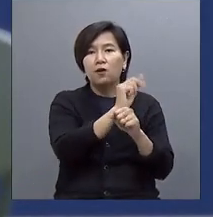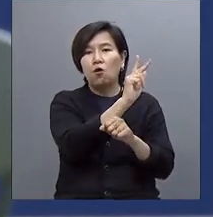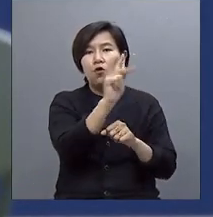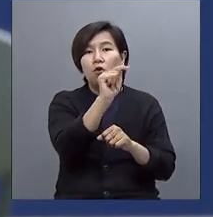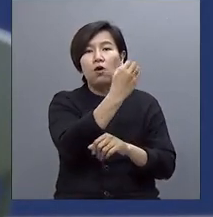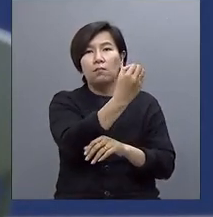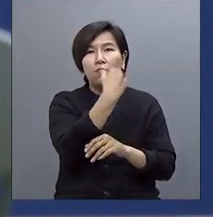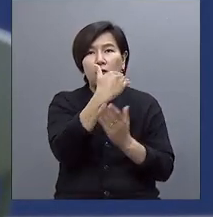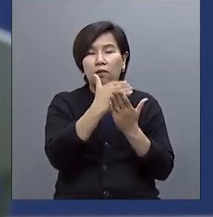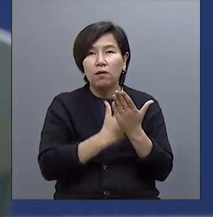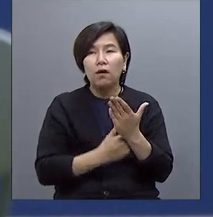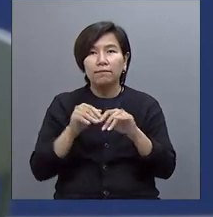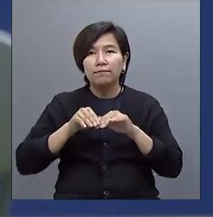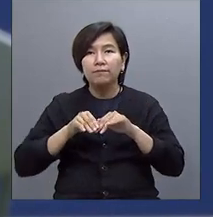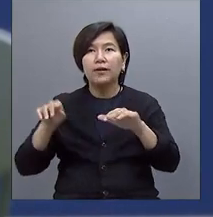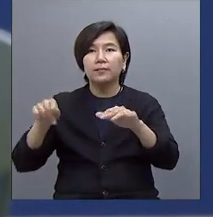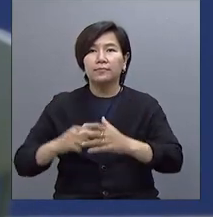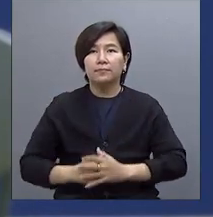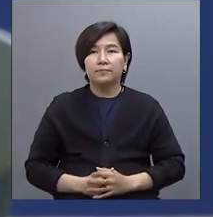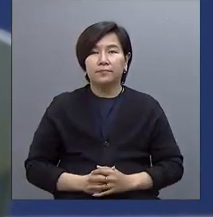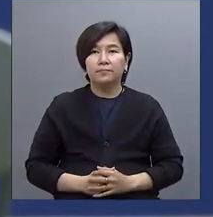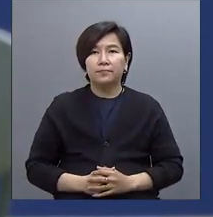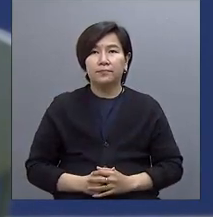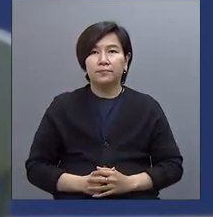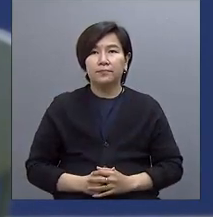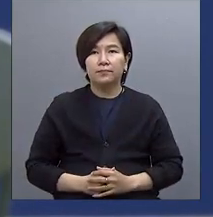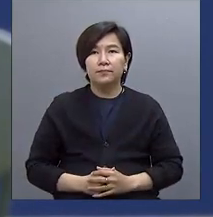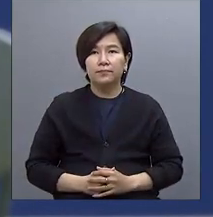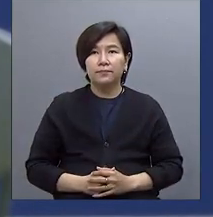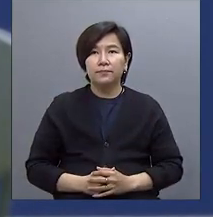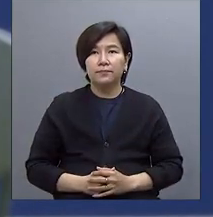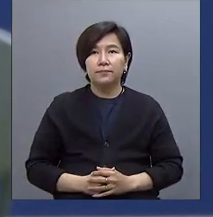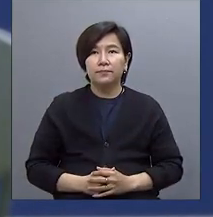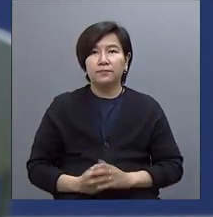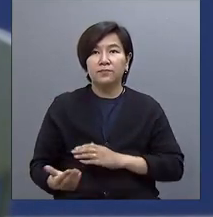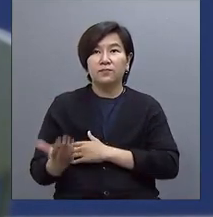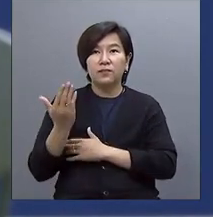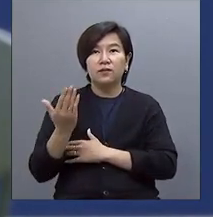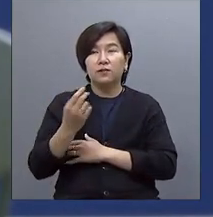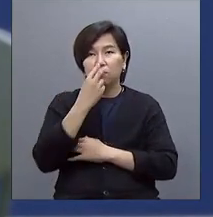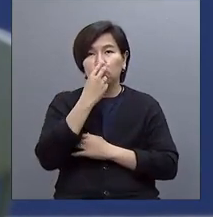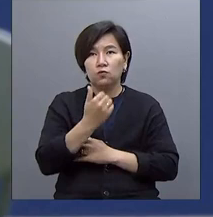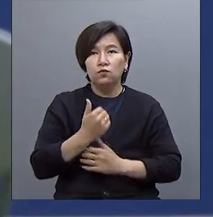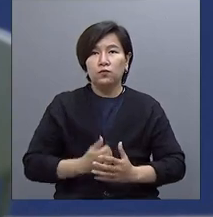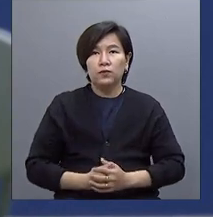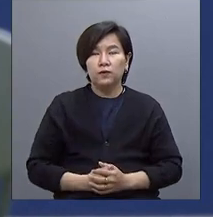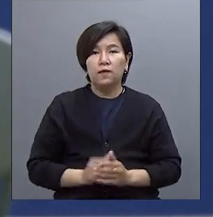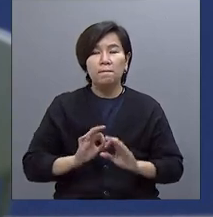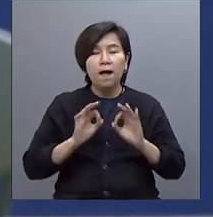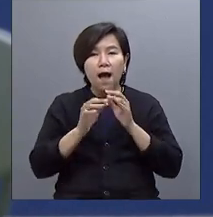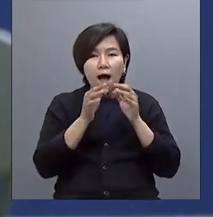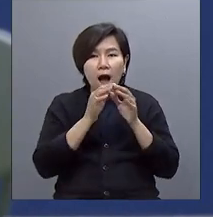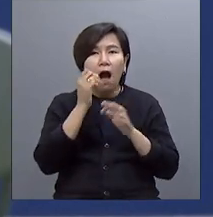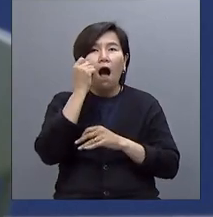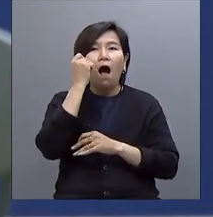ะไปดูว่านำที่ไปอยู่ในตรงนี้นะครับน่าจะเป็นเกิดเช้าวันนี้หรือเปล่าใช่ไหมเพื่อความเข้าใจในเรื่องนี้นะครับเพราะนั้